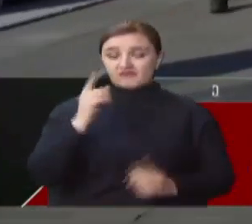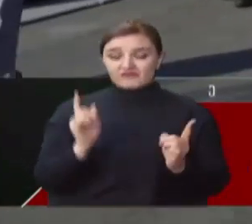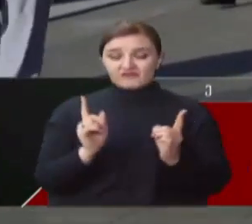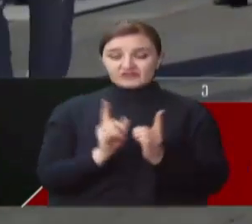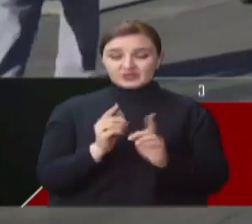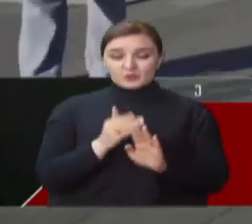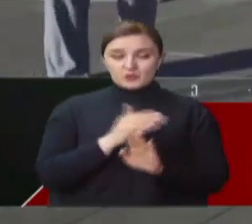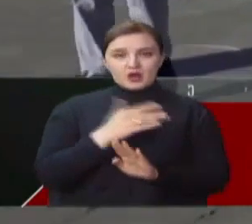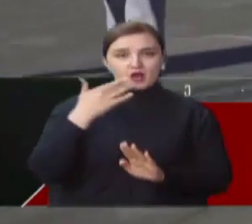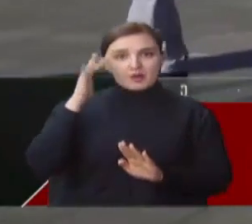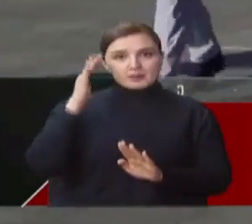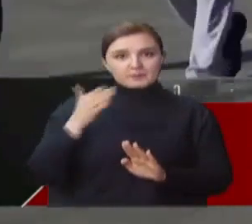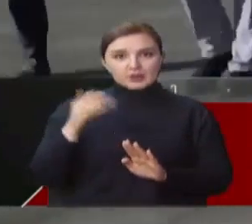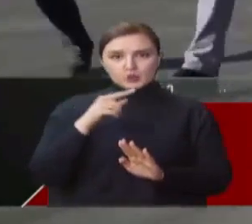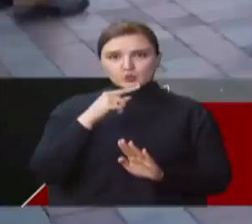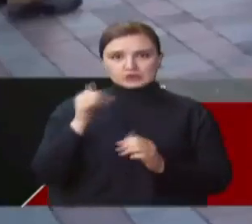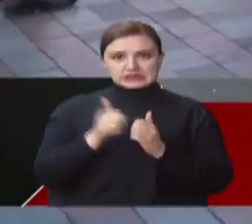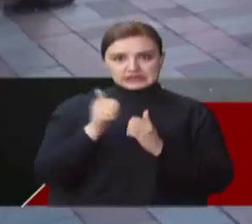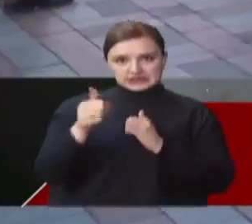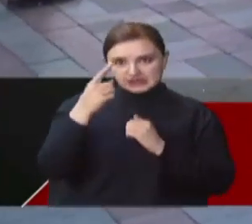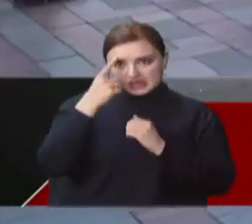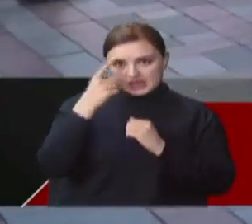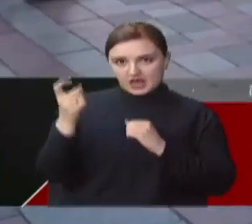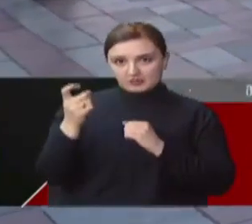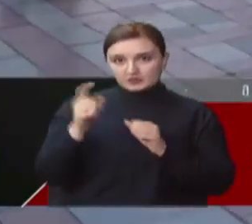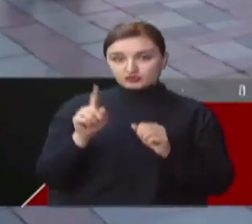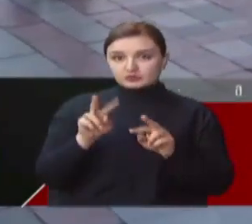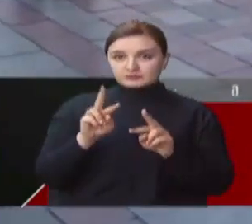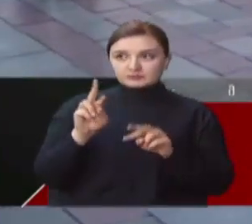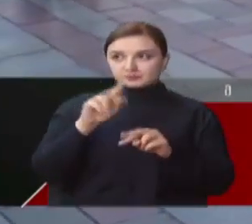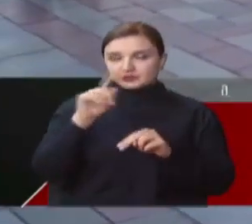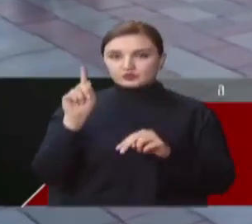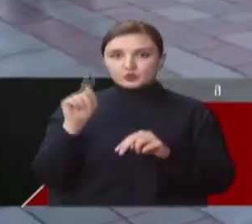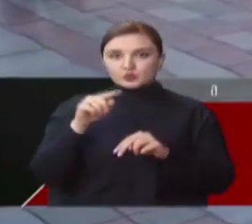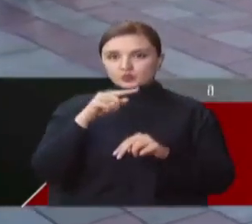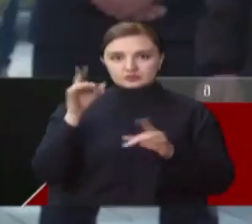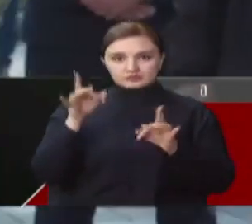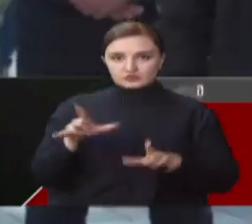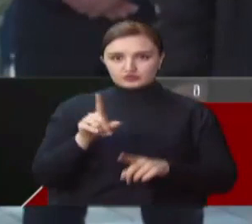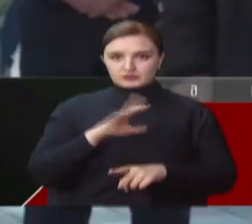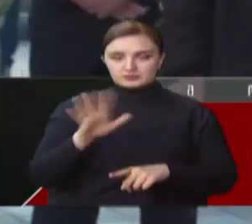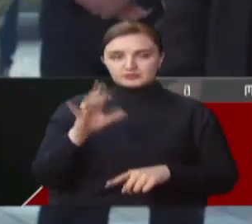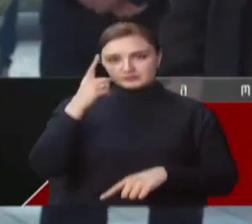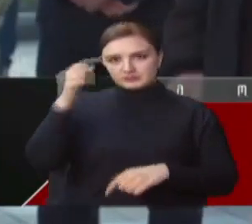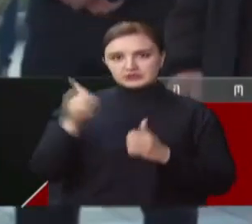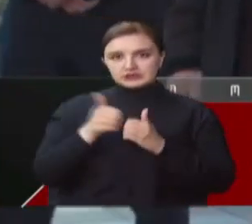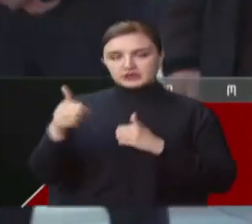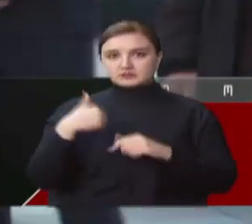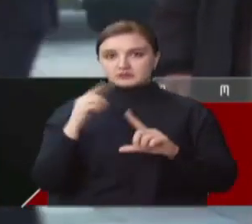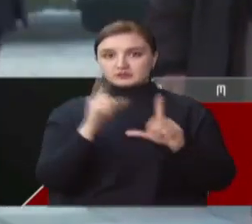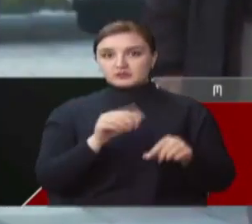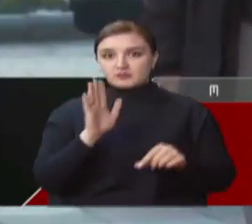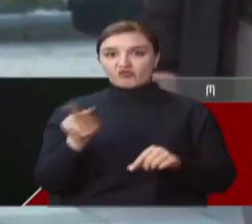წინ ამერიკულმა მხარემ რუსეთი წინასწარ გააფრთხილა, რომ თავიდან აერიდებინათ ექსესები, რასაც ორ ქვეყანას შორის პირდაპირი